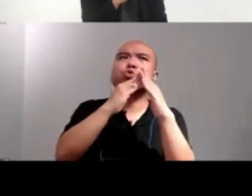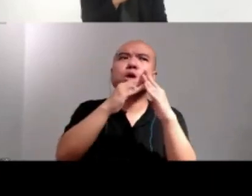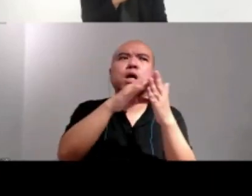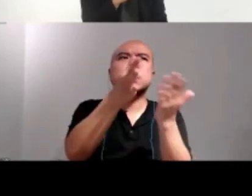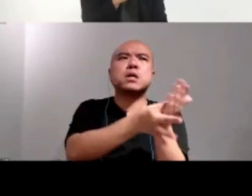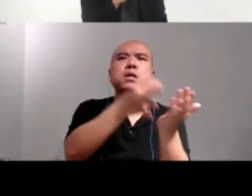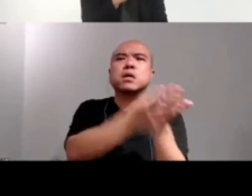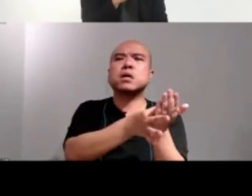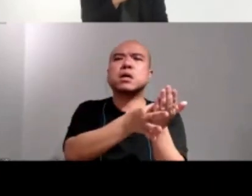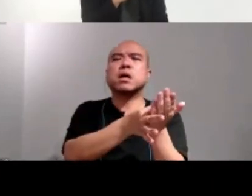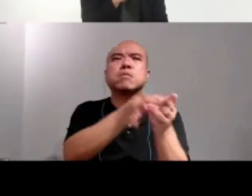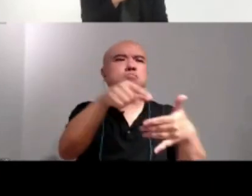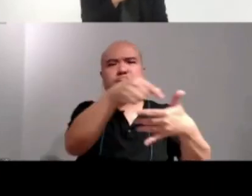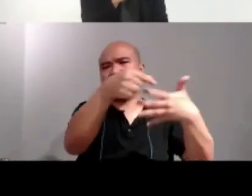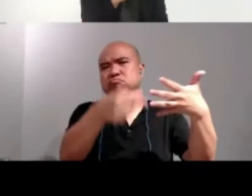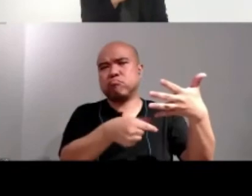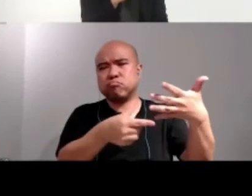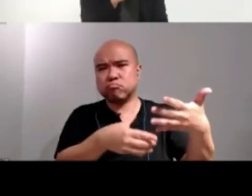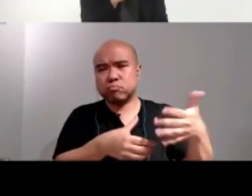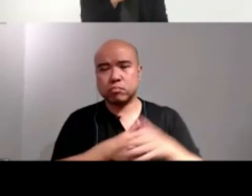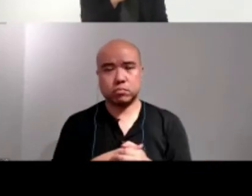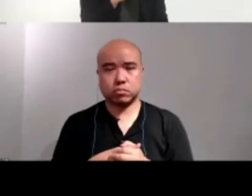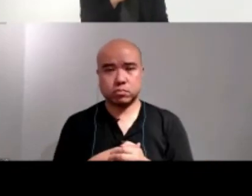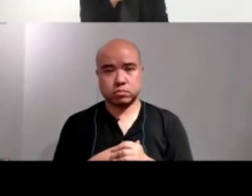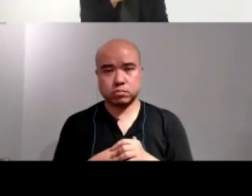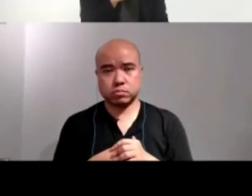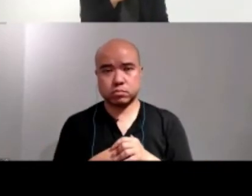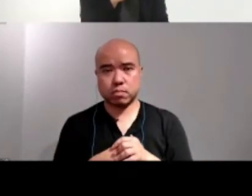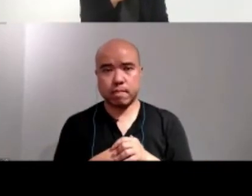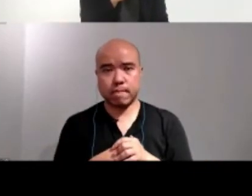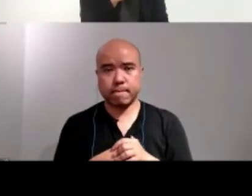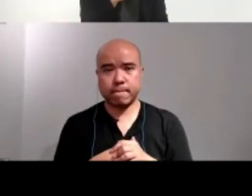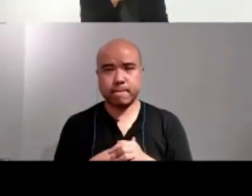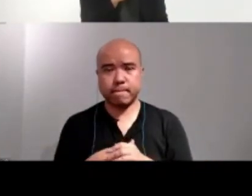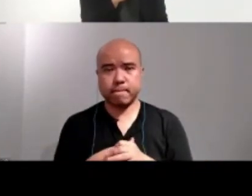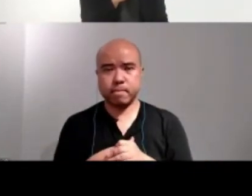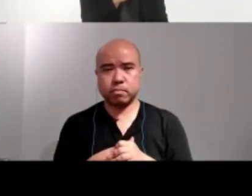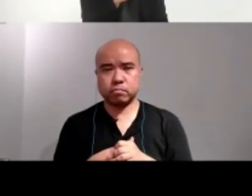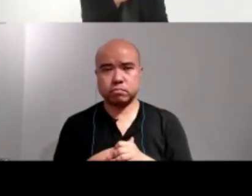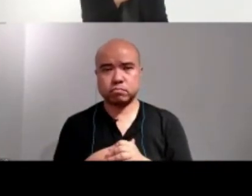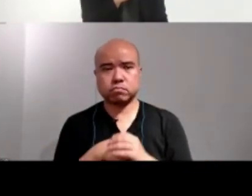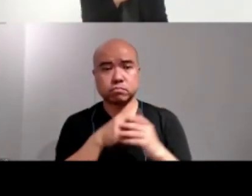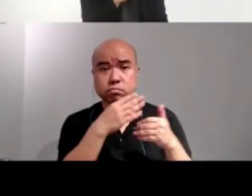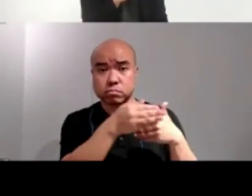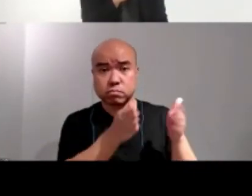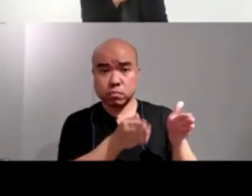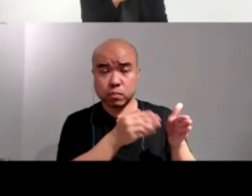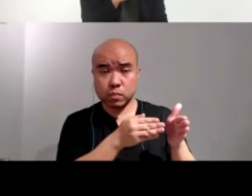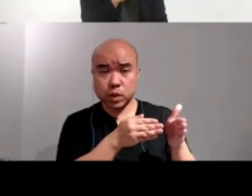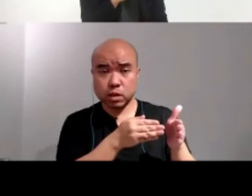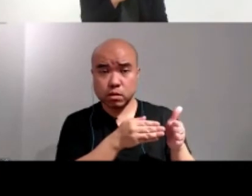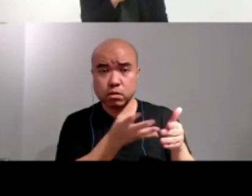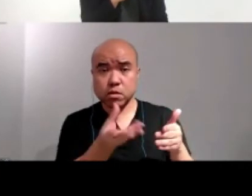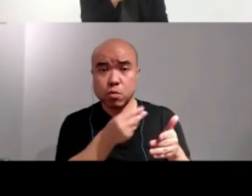们很疑惑。当中我们明白的当然是因为一个劏房本来可以收的一个这样的租